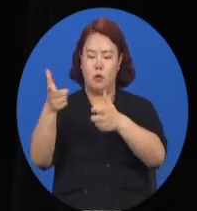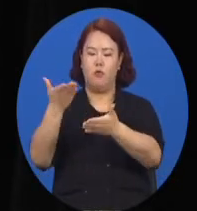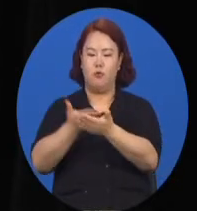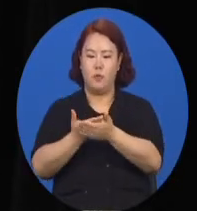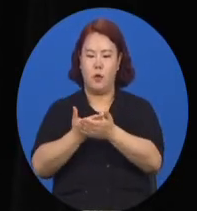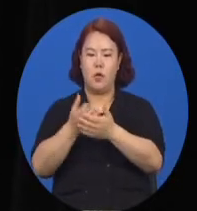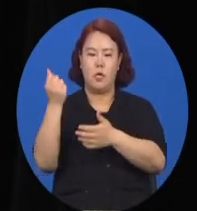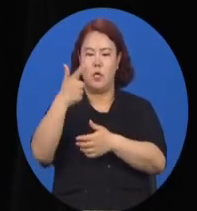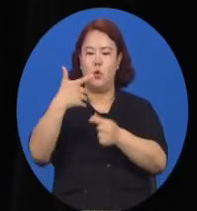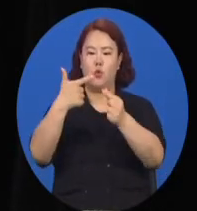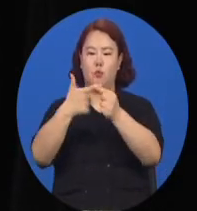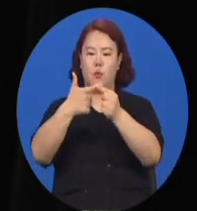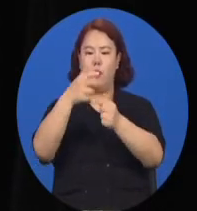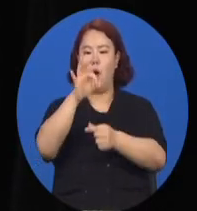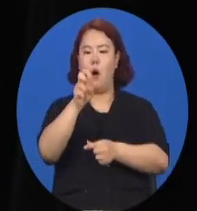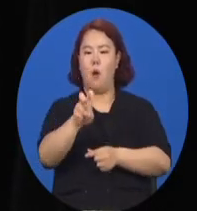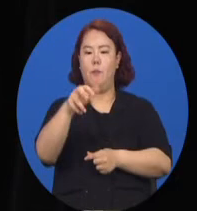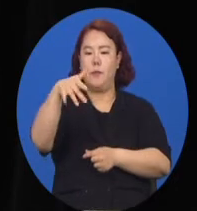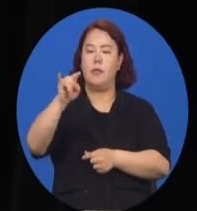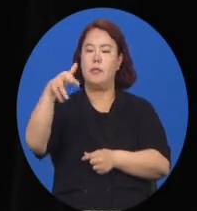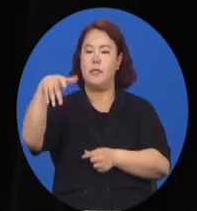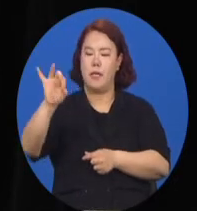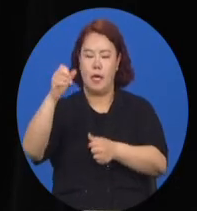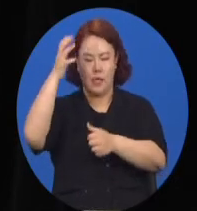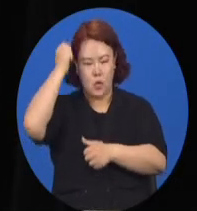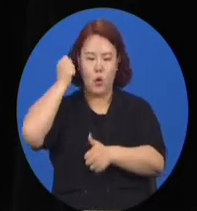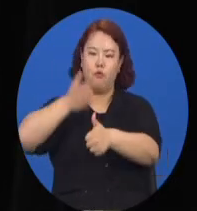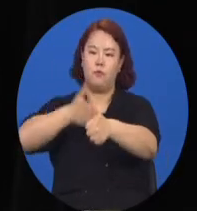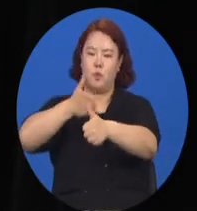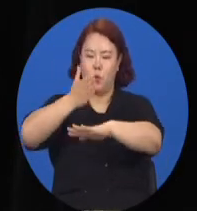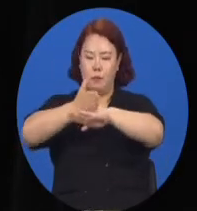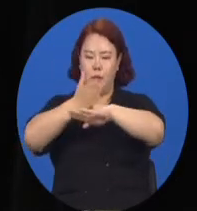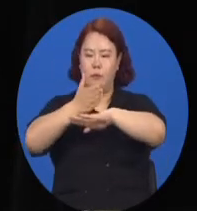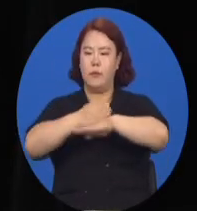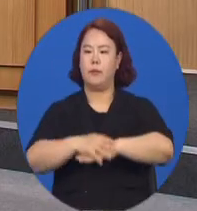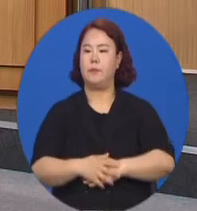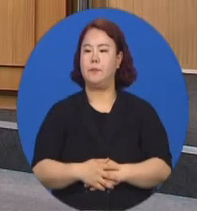6번 엄재창 꼭 기억해 주시기 바랍니다. 감사합니다.